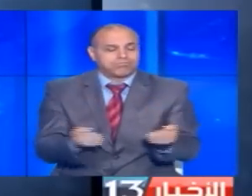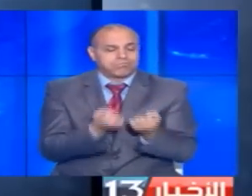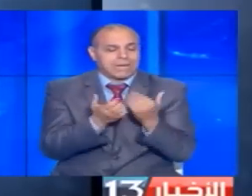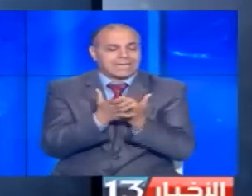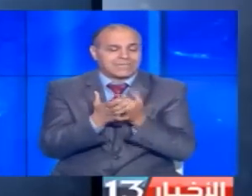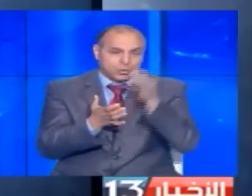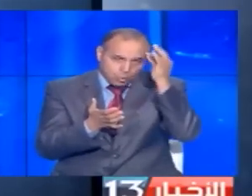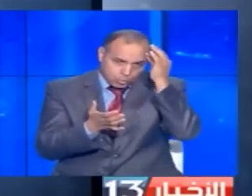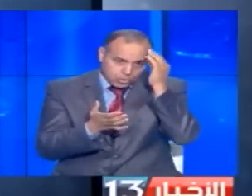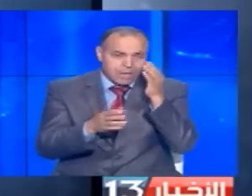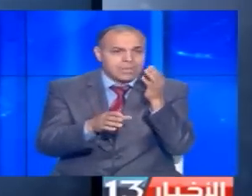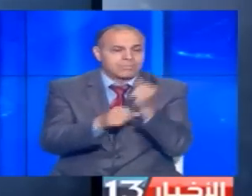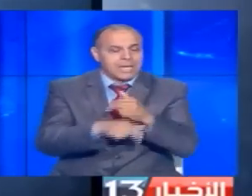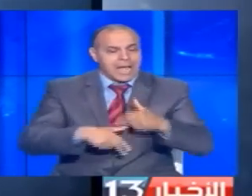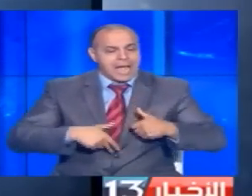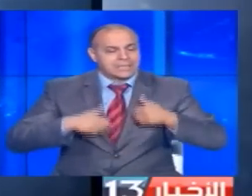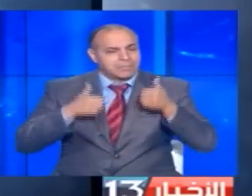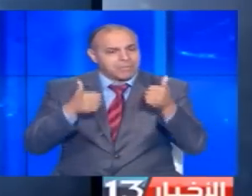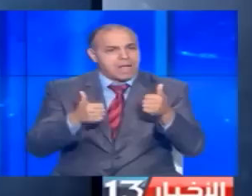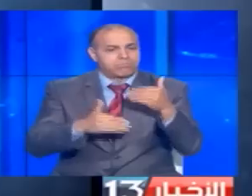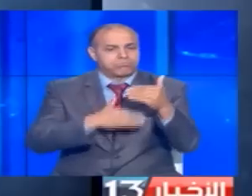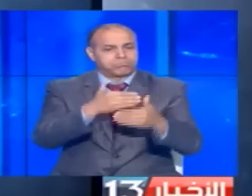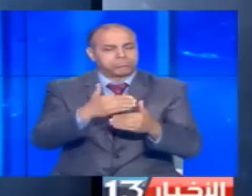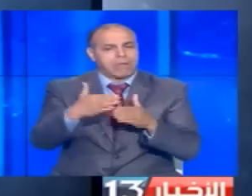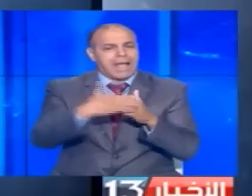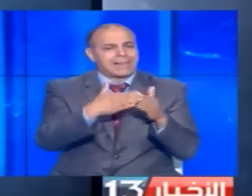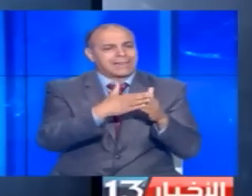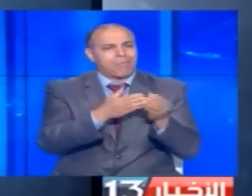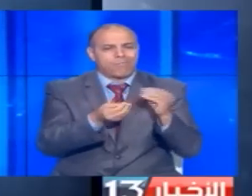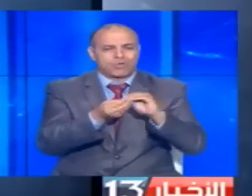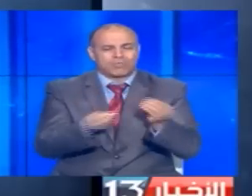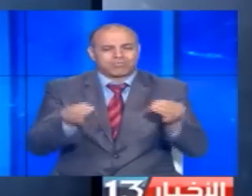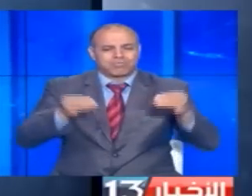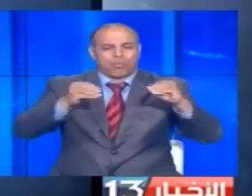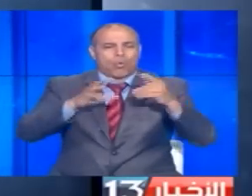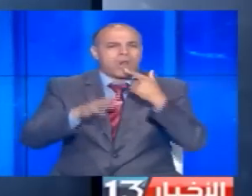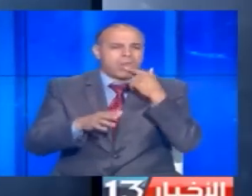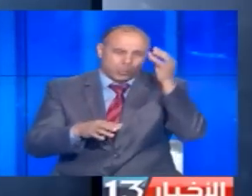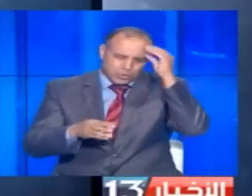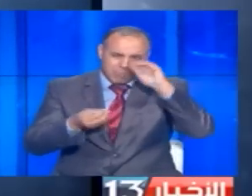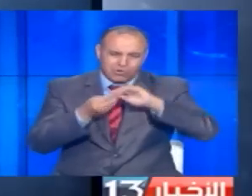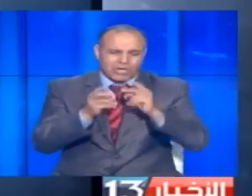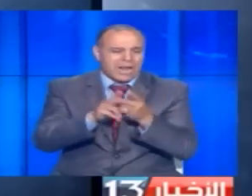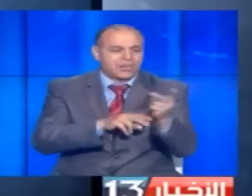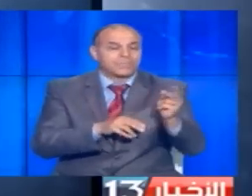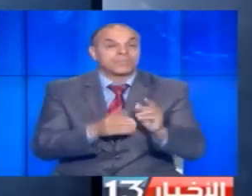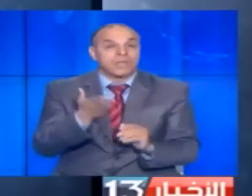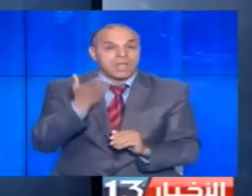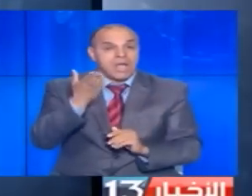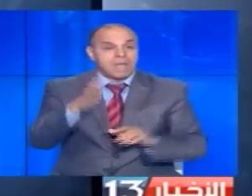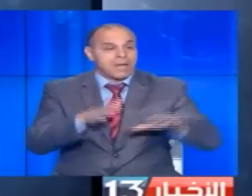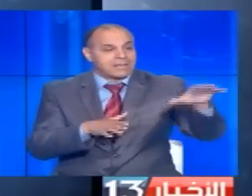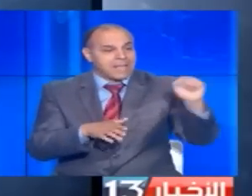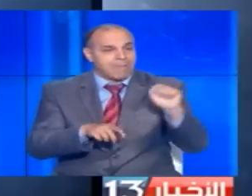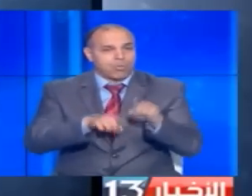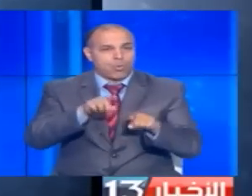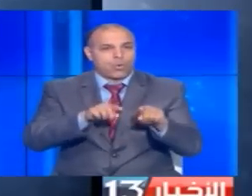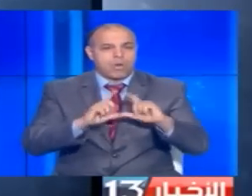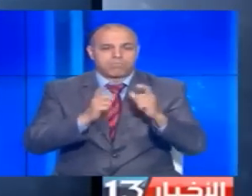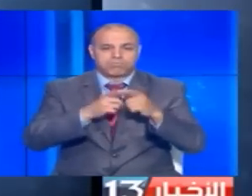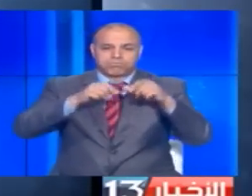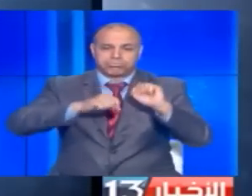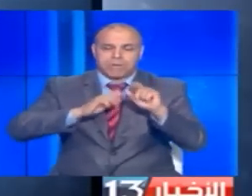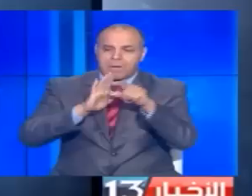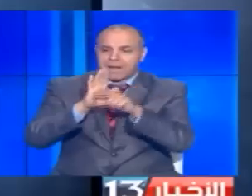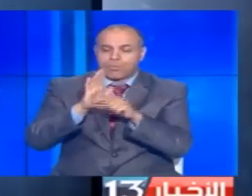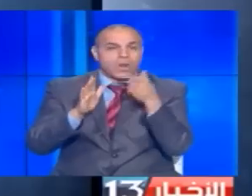الاقتصاد وتحقيق العيش الكريم والقادر على الحد من تفاقم الأزمة وارتهان البلاد للخارج. كما دعا إلى بعث هيئة عليا